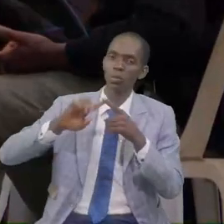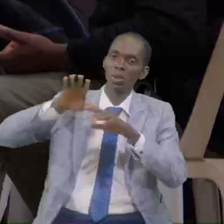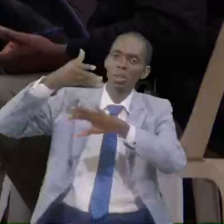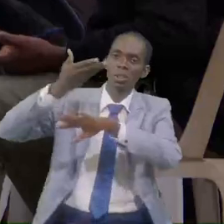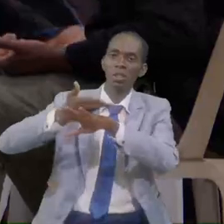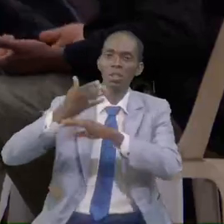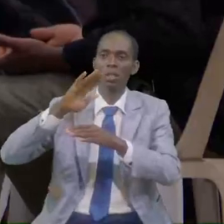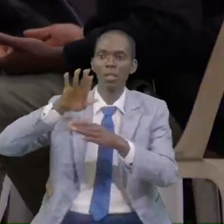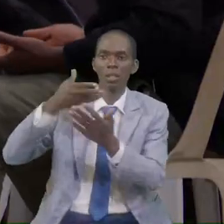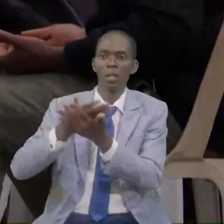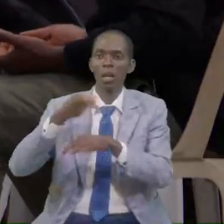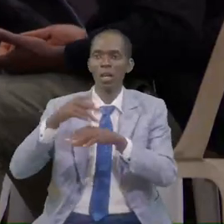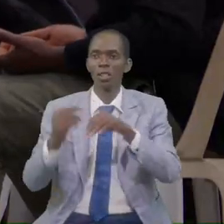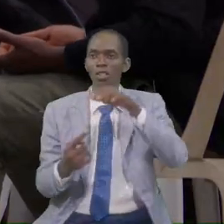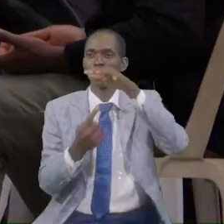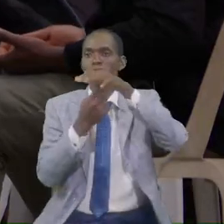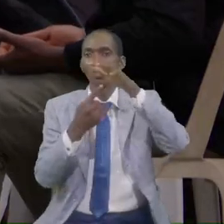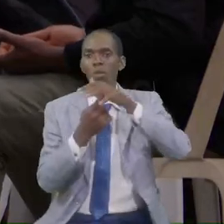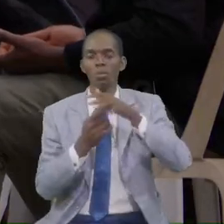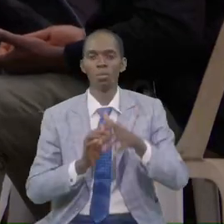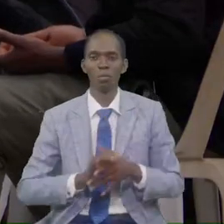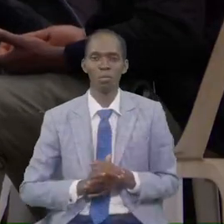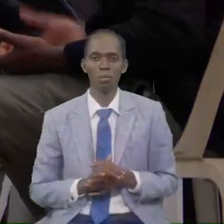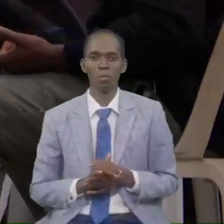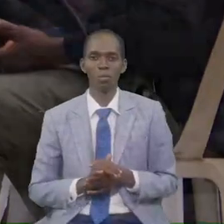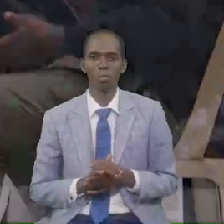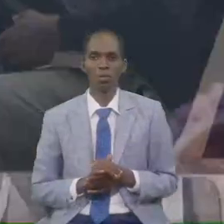Connaissant le sommet de la montagne où tu vas.